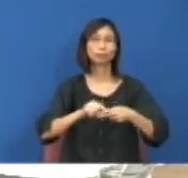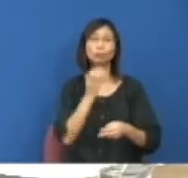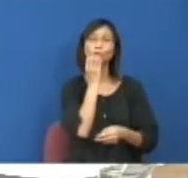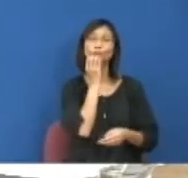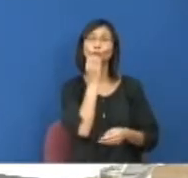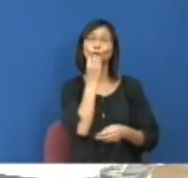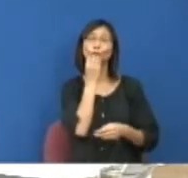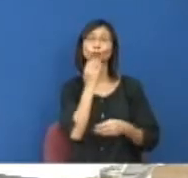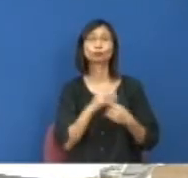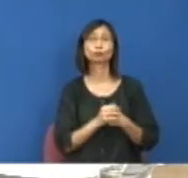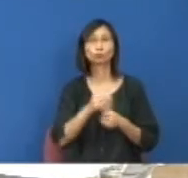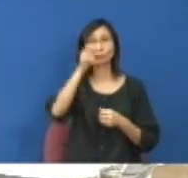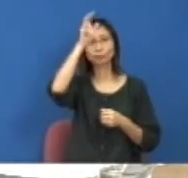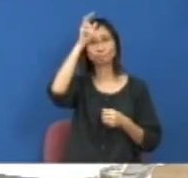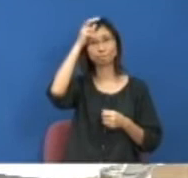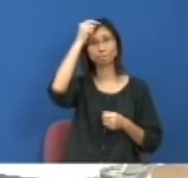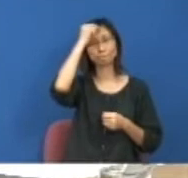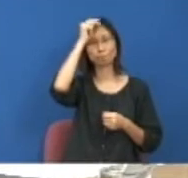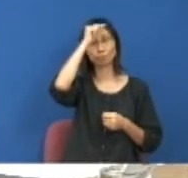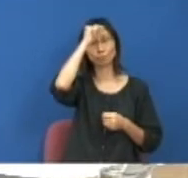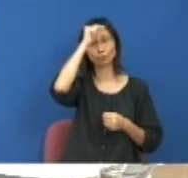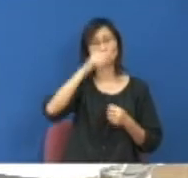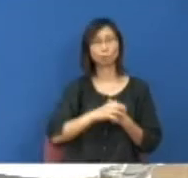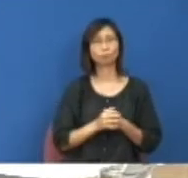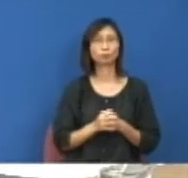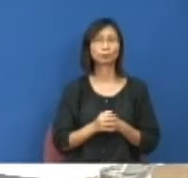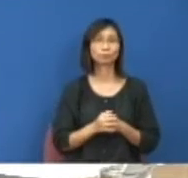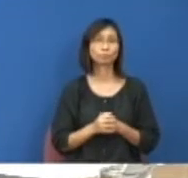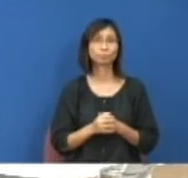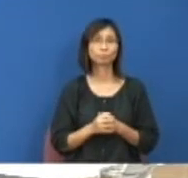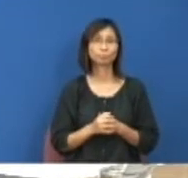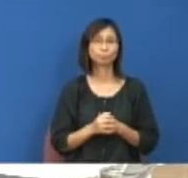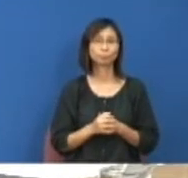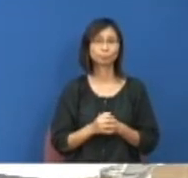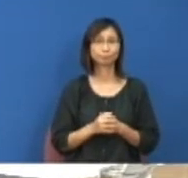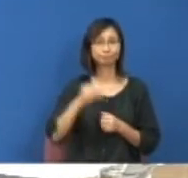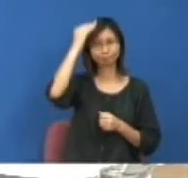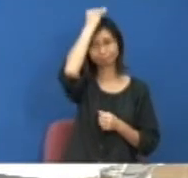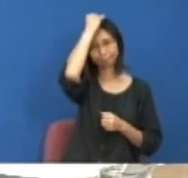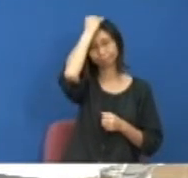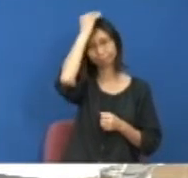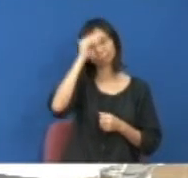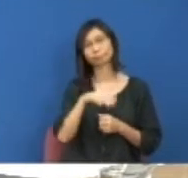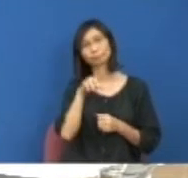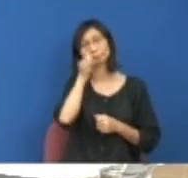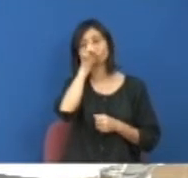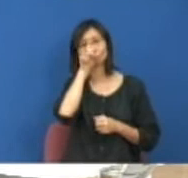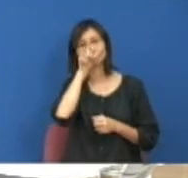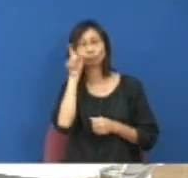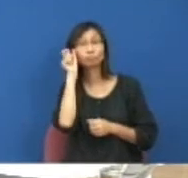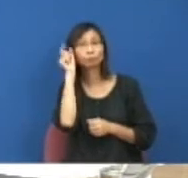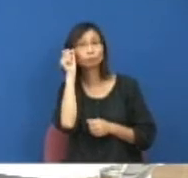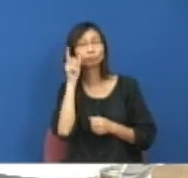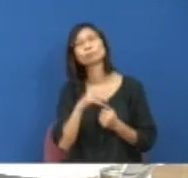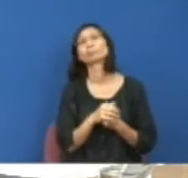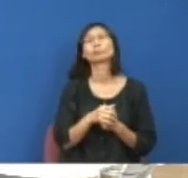力嘅來源。咁而咧，呢個當然蘇聯裏邊個好特別嘅就係